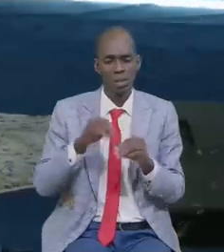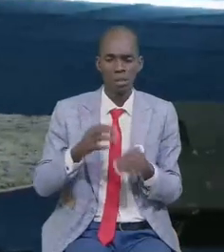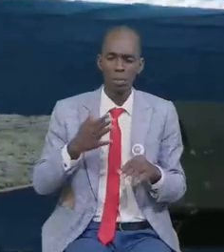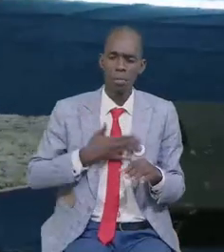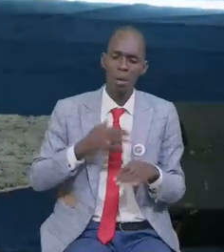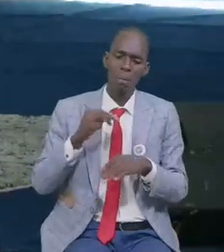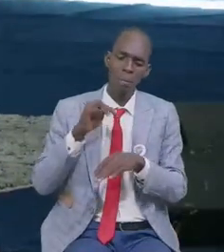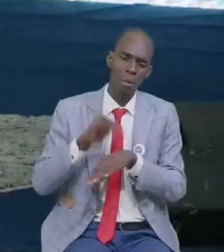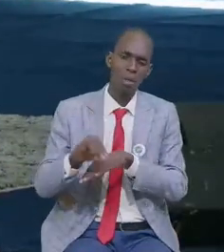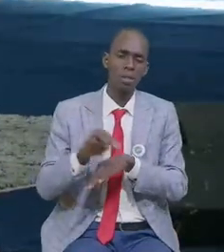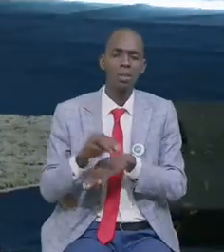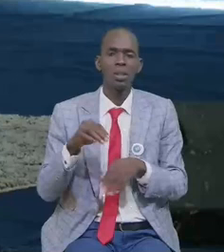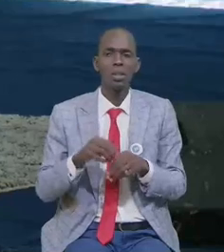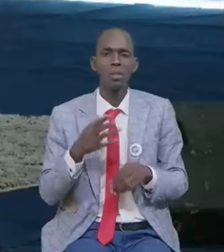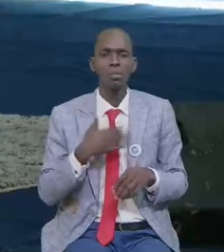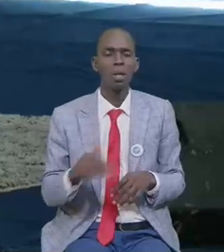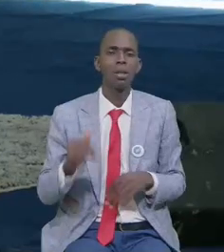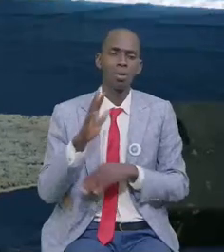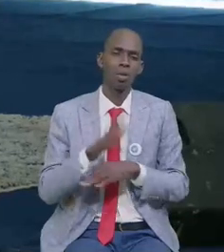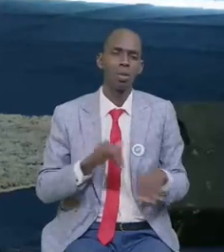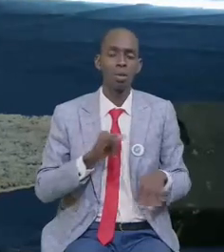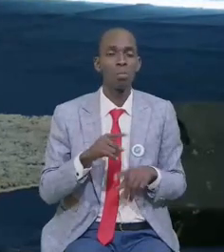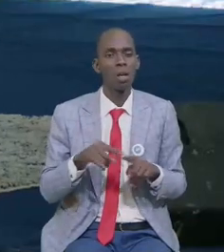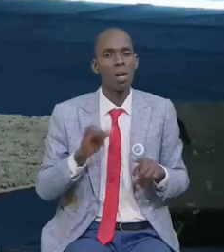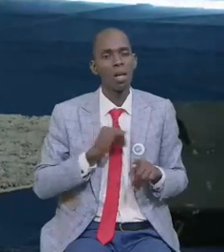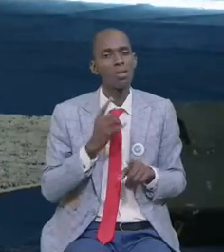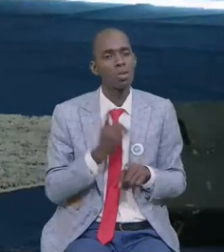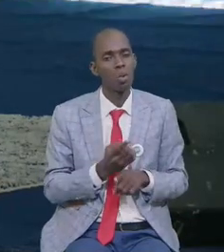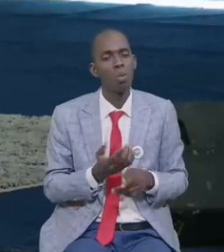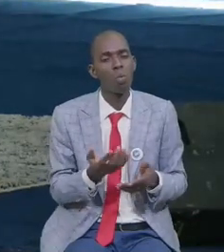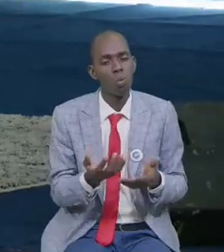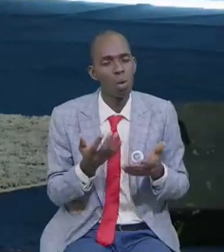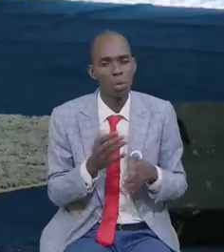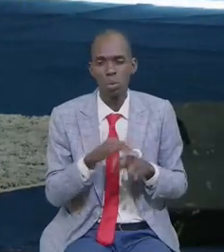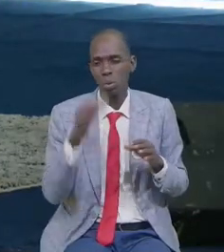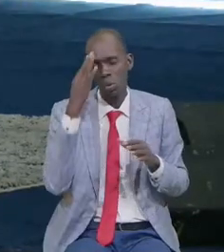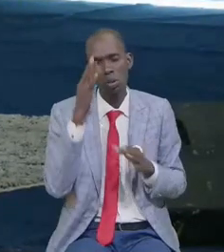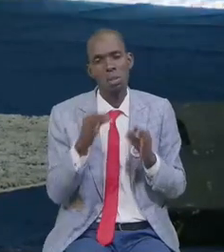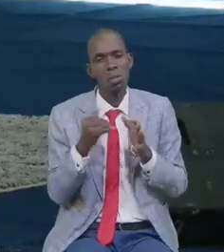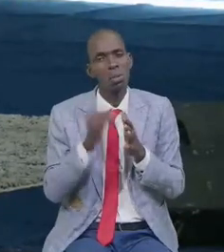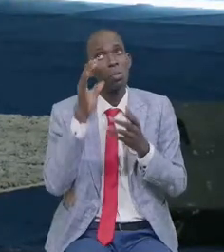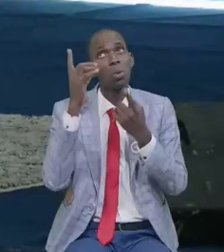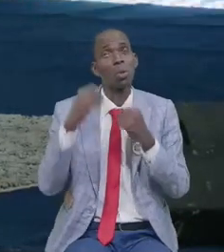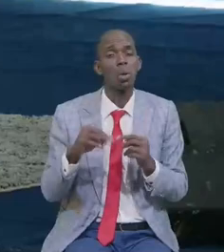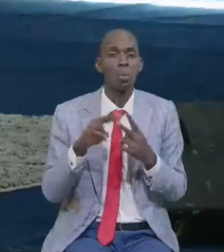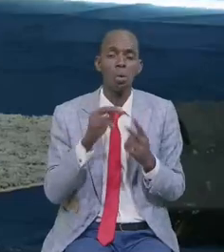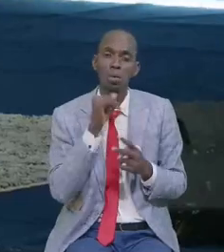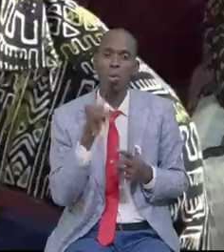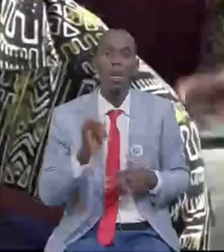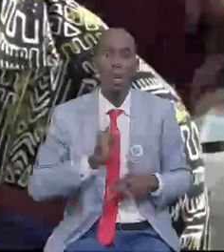mon appel. Bon, je désire, hein, je ne sais pas si ça va venir ou pas. Je sais que ça va